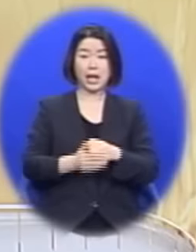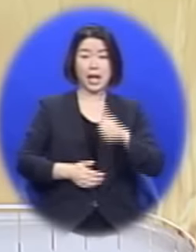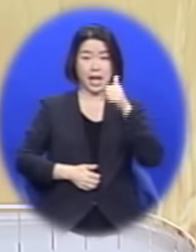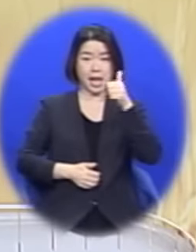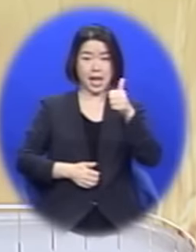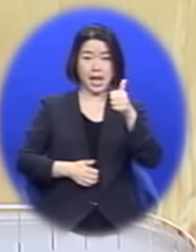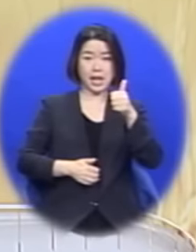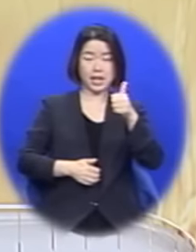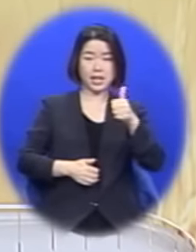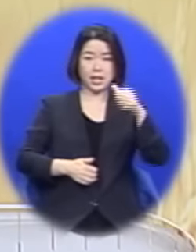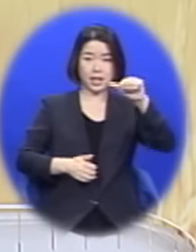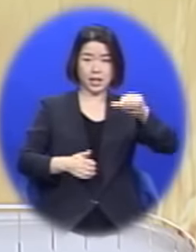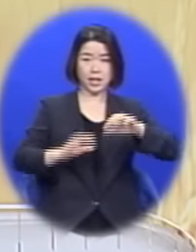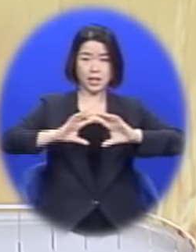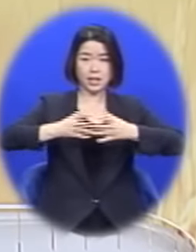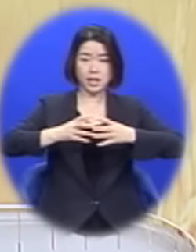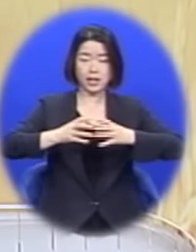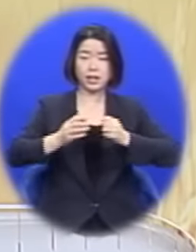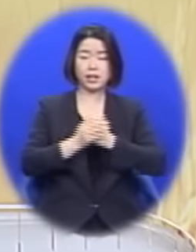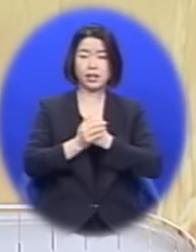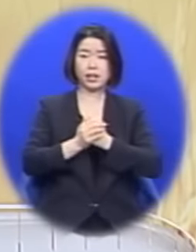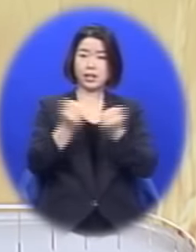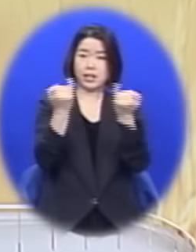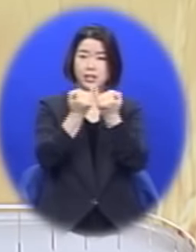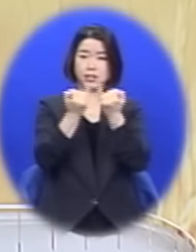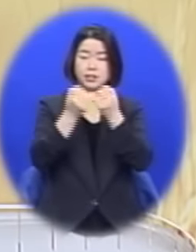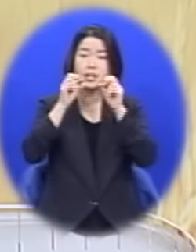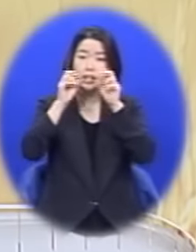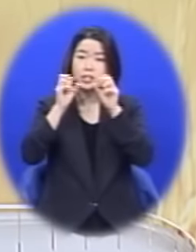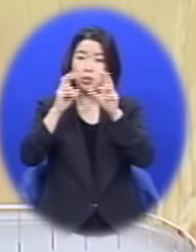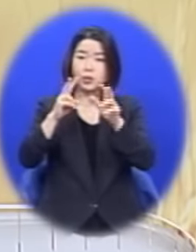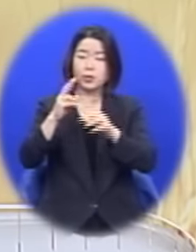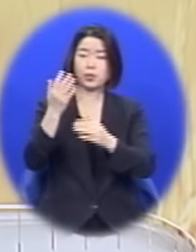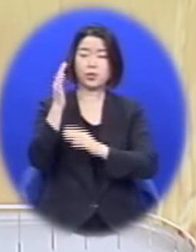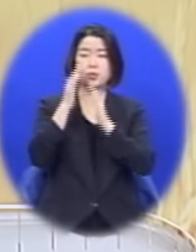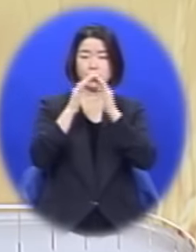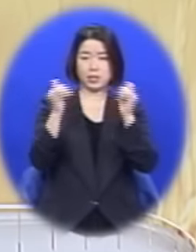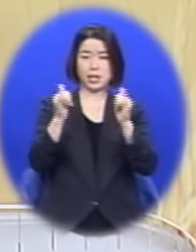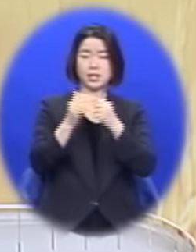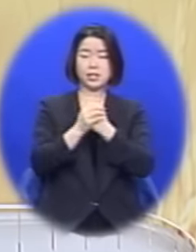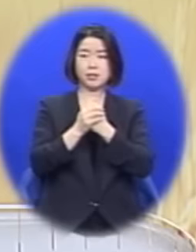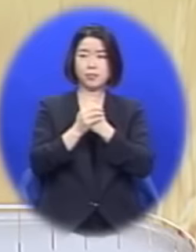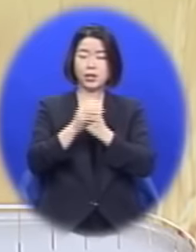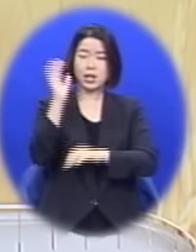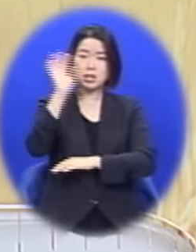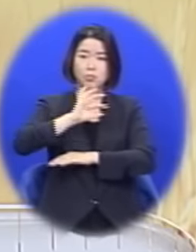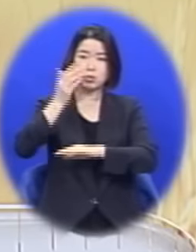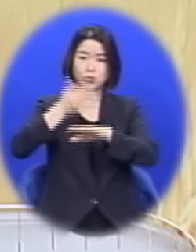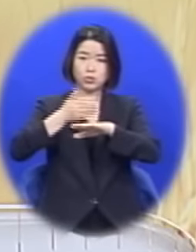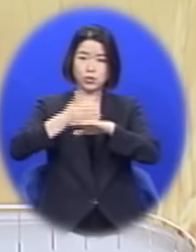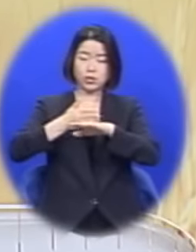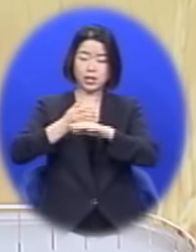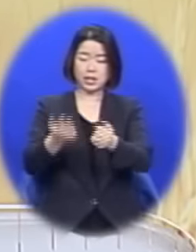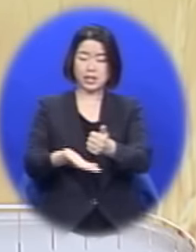A국이라고 하는 나라에 선교사, 여선교사님 수련회를 섬기고 왔습니다.